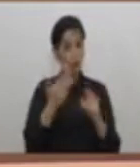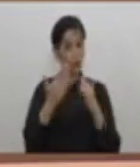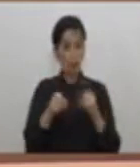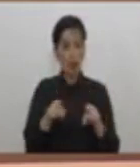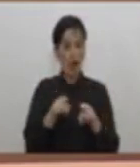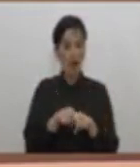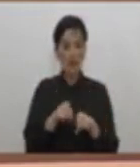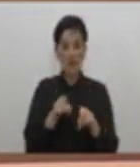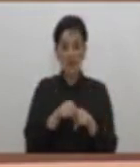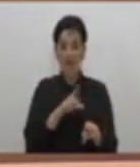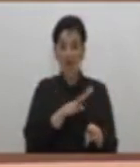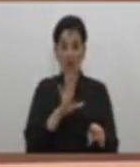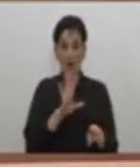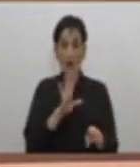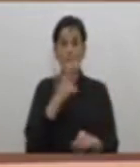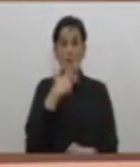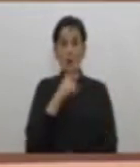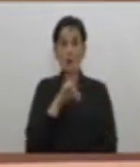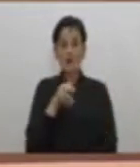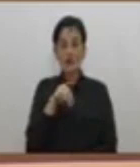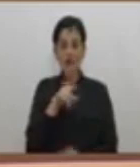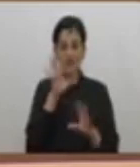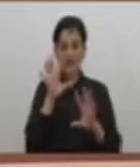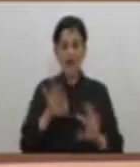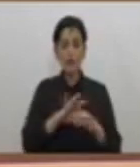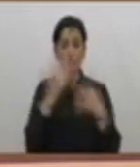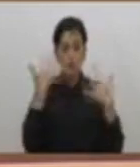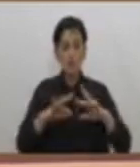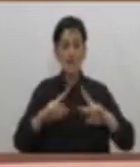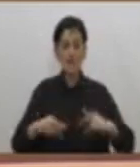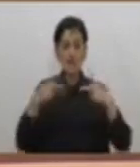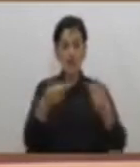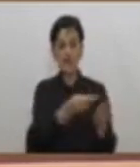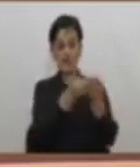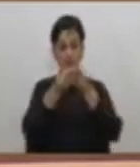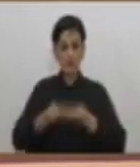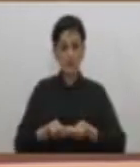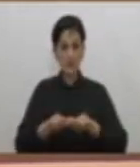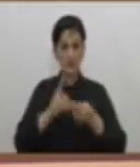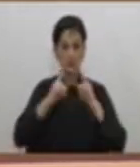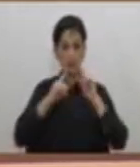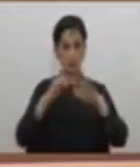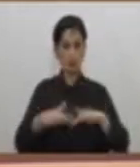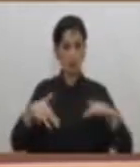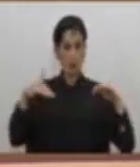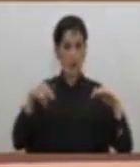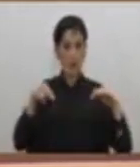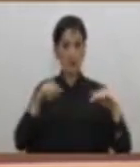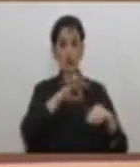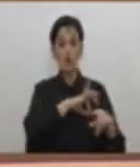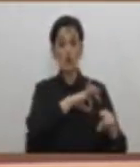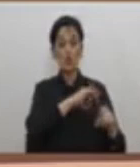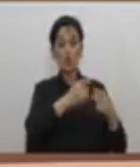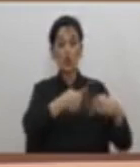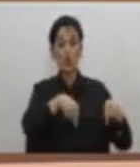არ მომხდარა. ბატონმა რატიმ კანონპროექტის უკვე შეცვლილი ვერსია წარმოგვიდგინა პლენარულ სხდომაზე. Ანუ იურიდიული